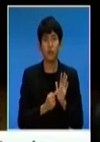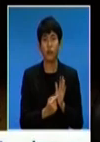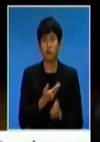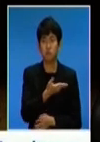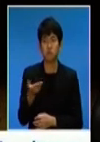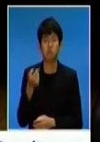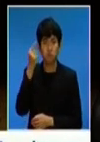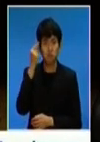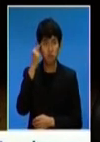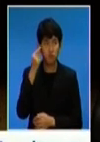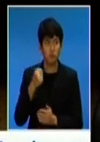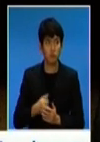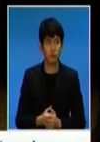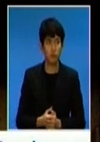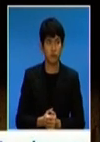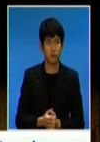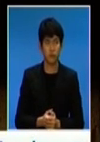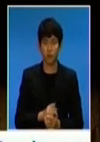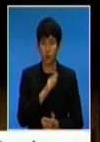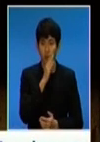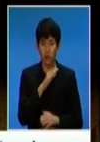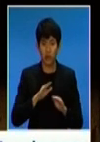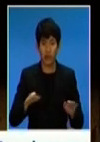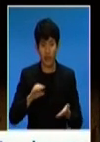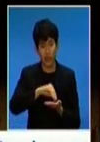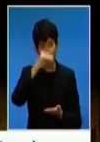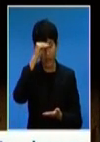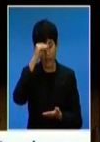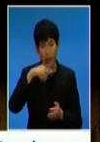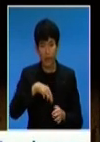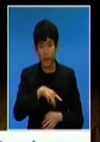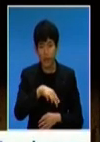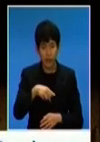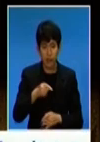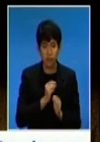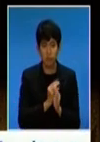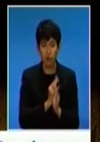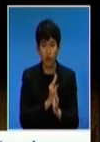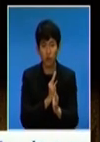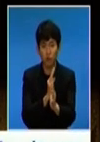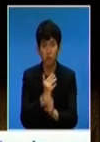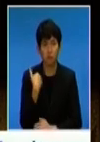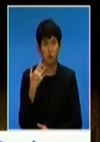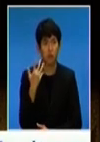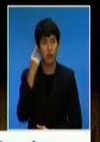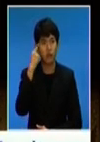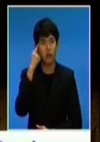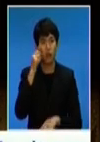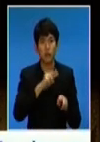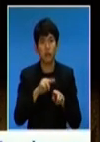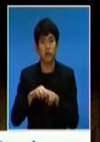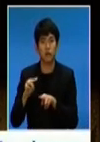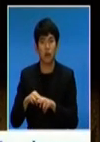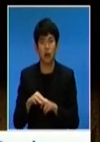พถ้าเด็กนักเรียนเดินจากเสาธงเข้าห้องเรียนไม่เป็นระเบียบท่านอย่าหวังเลยครับว่าจะนั่งเรียนอย่างเป็นระ